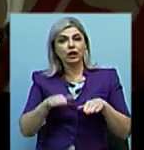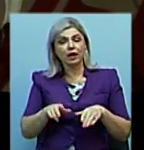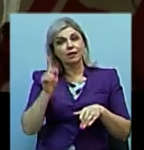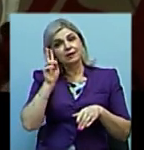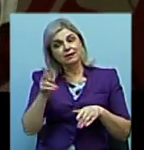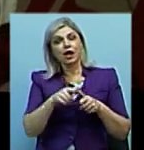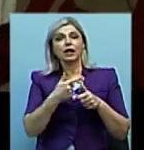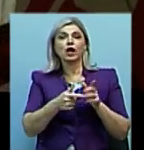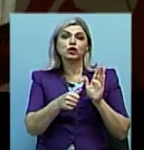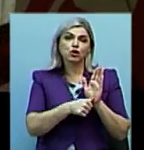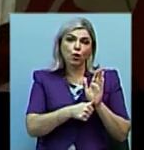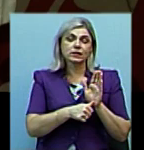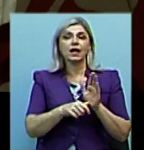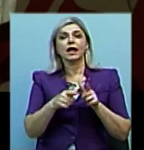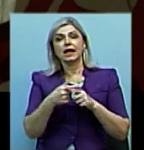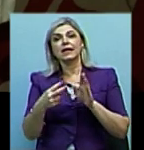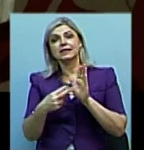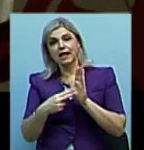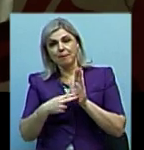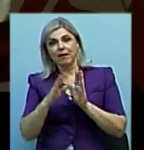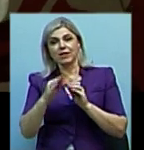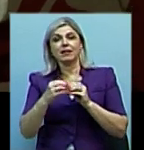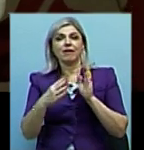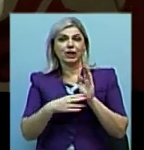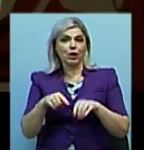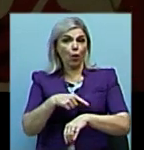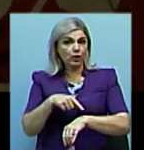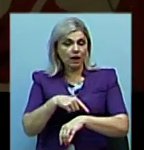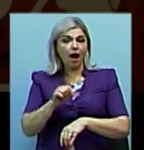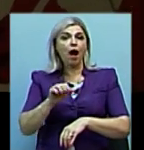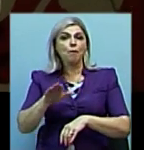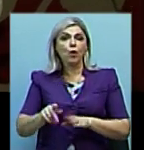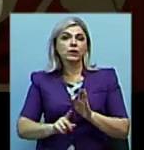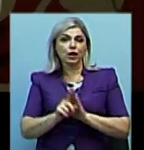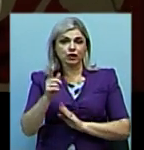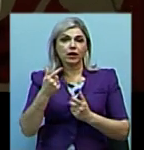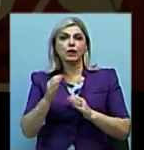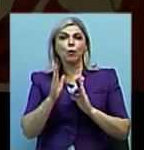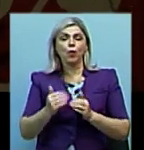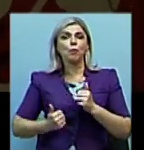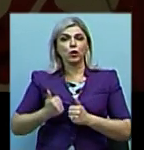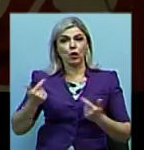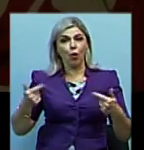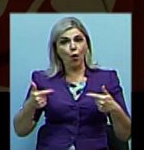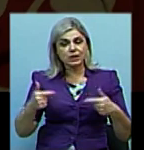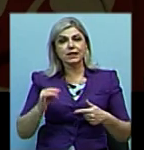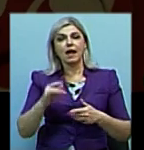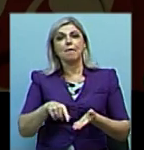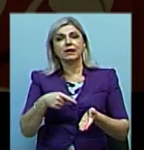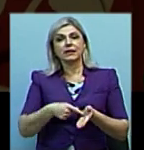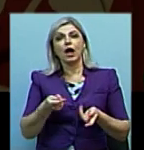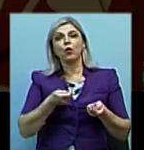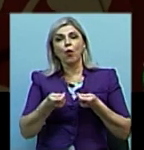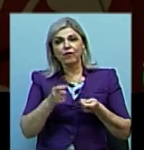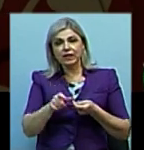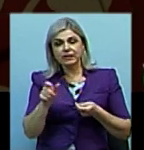о 18-й годині, чи 7-го о 19-й годині. А потім це початок, де будуть почесні гості, міське керівництво,